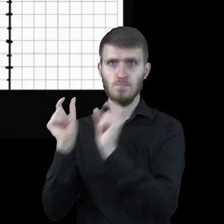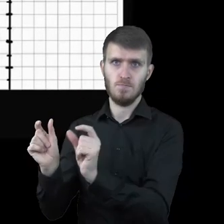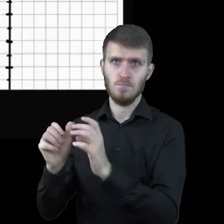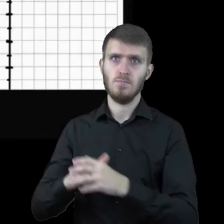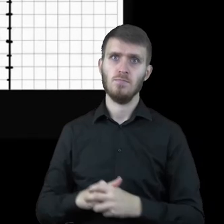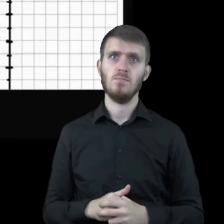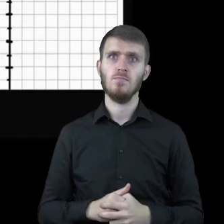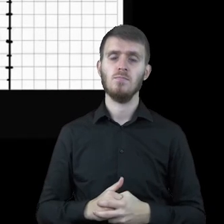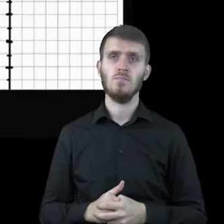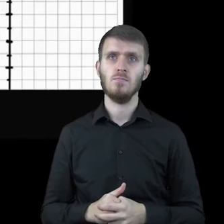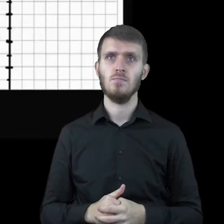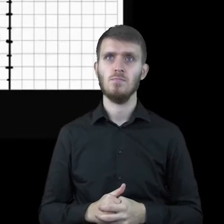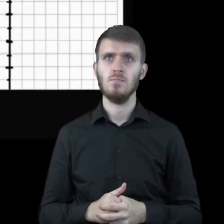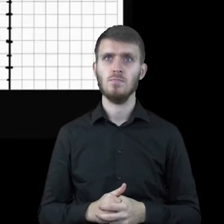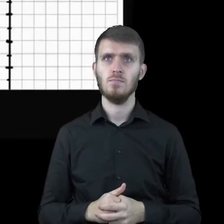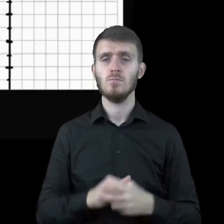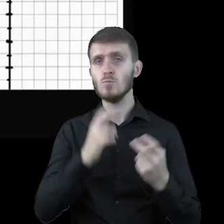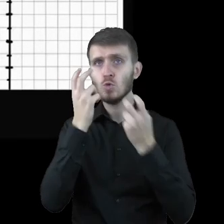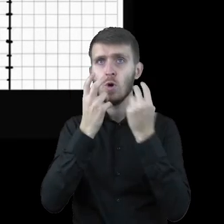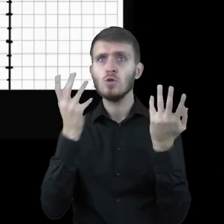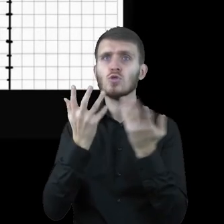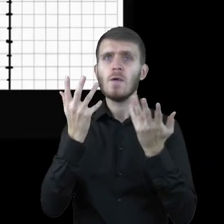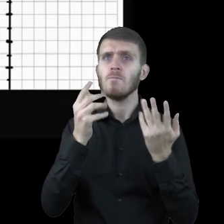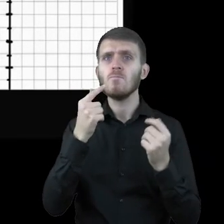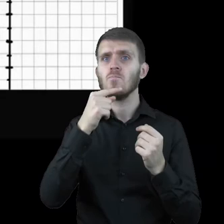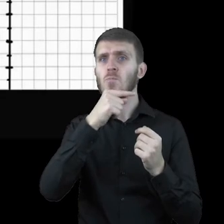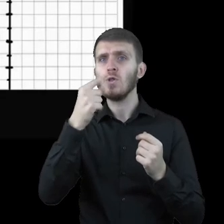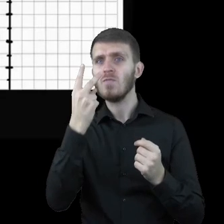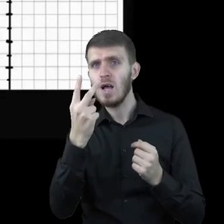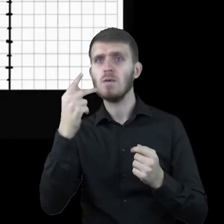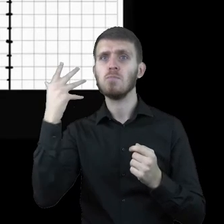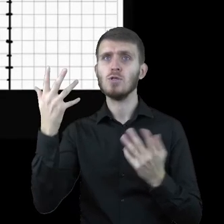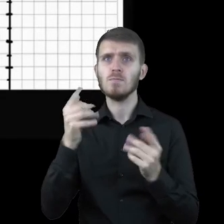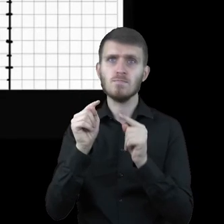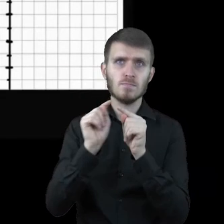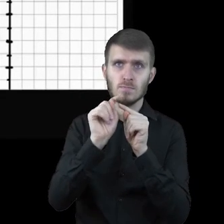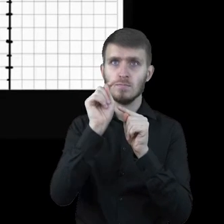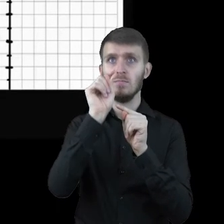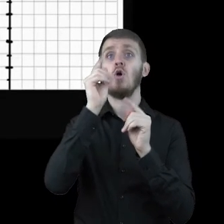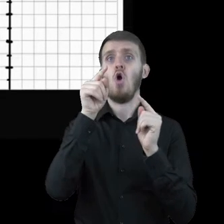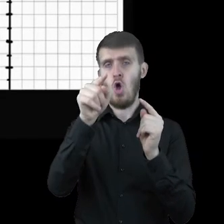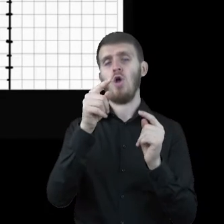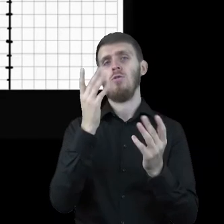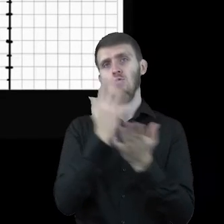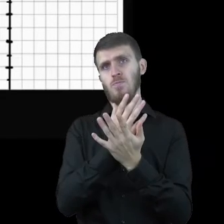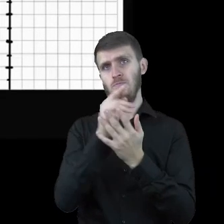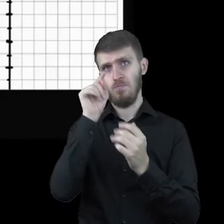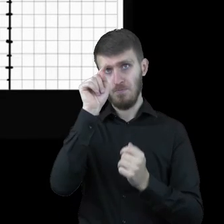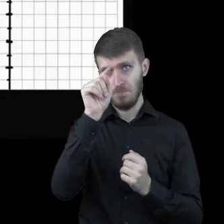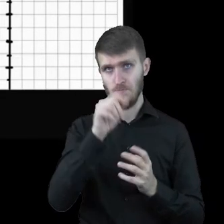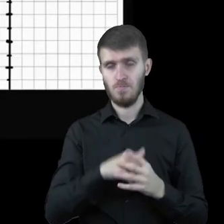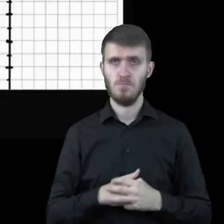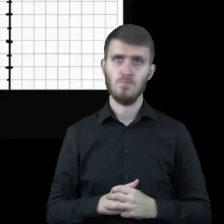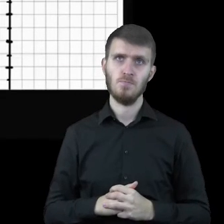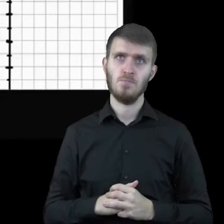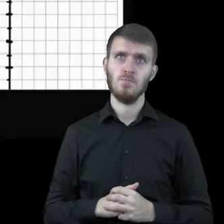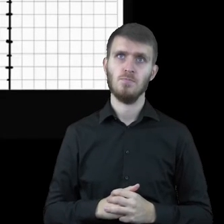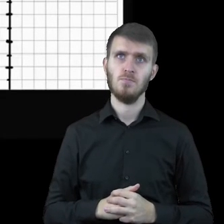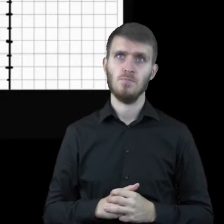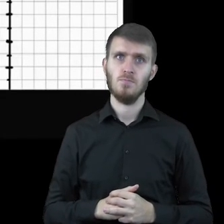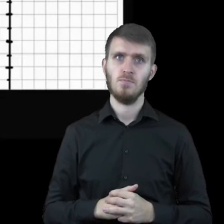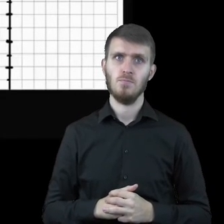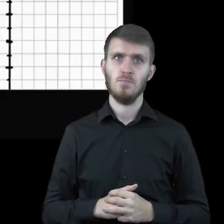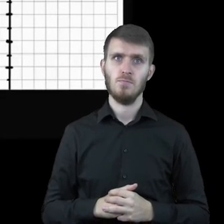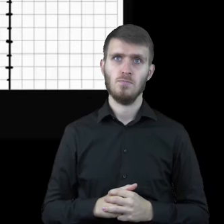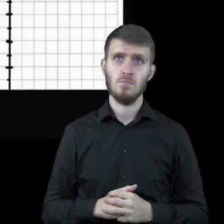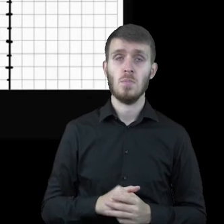Narysujmy te punkty, czyli tak, minus 2 to jest raz, minus 2. Raz, dwa, trzy, cztery, pięć. To jest punkt tutaj, minus